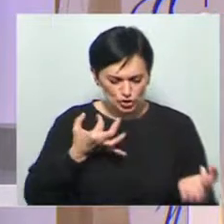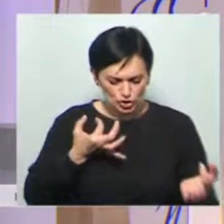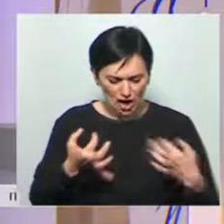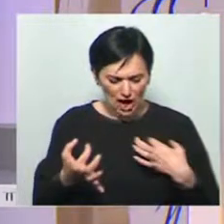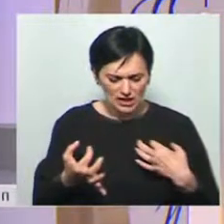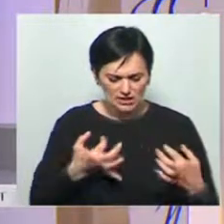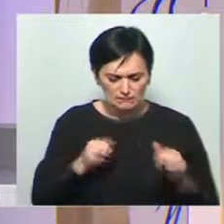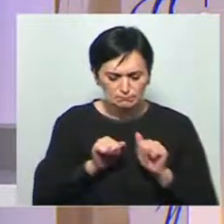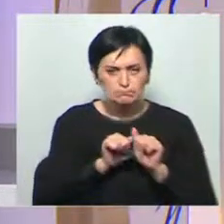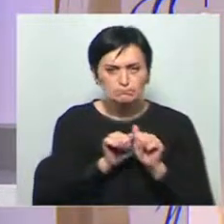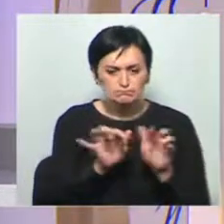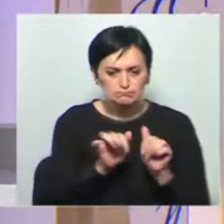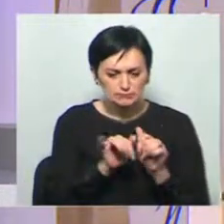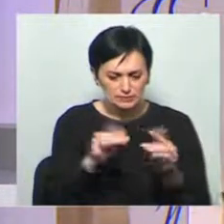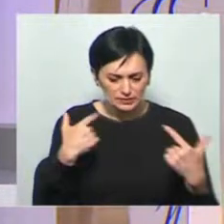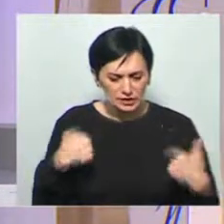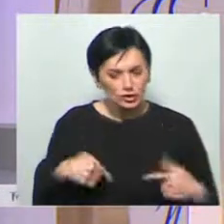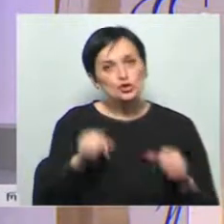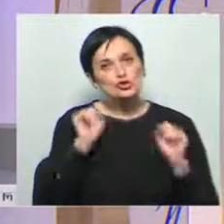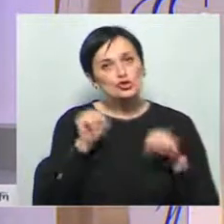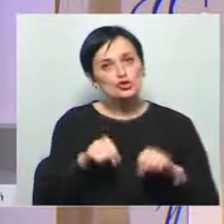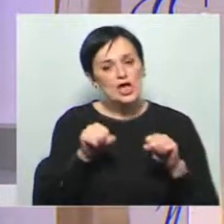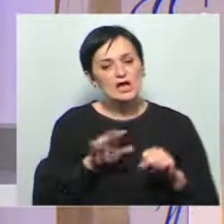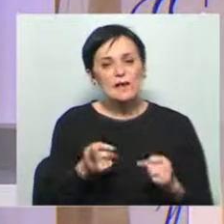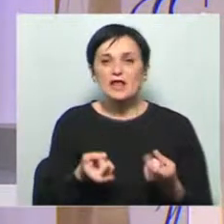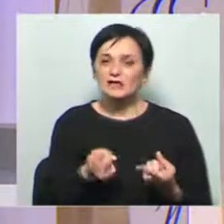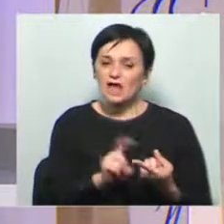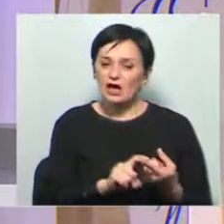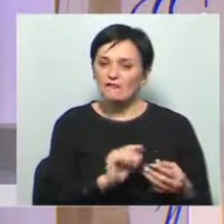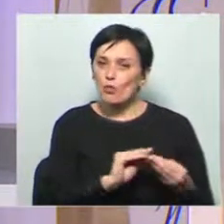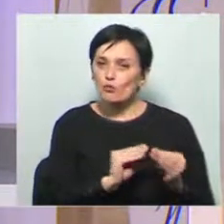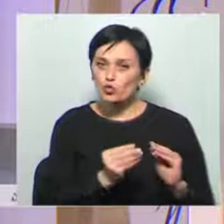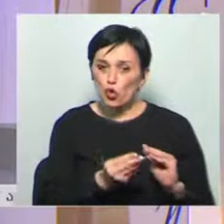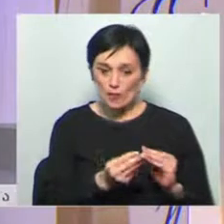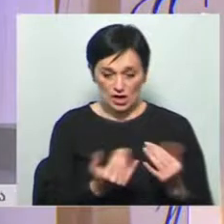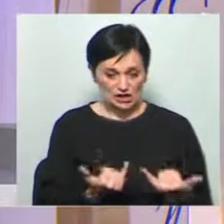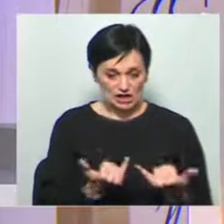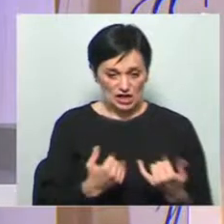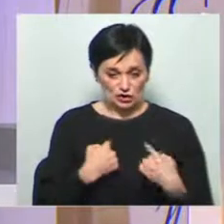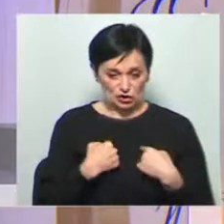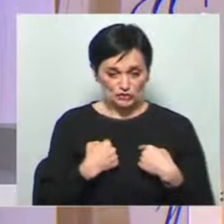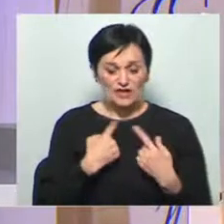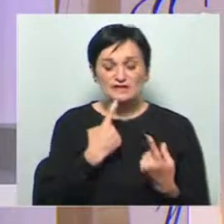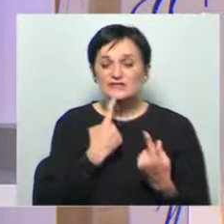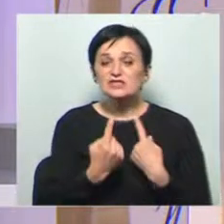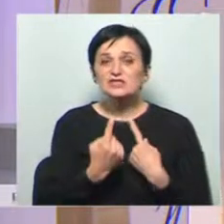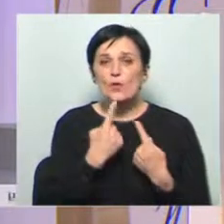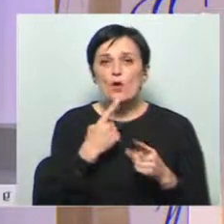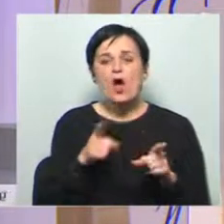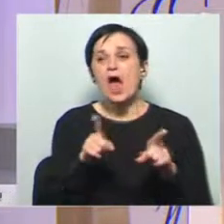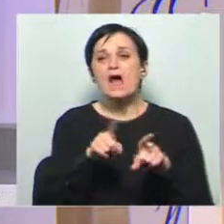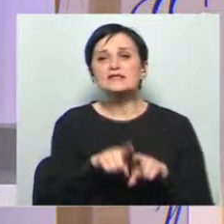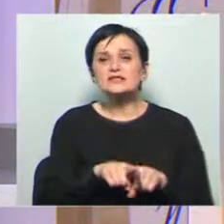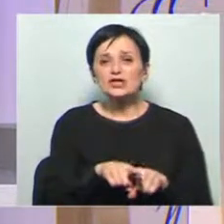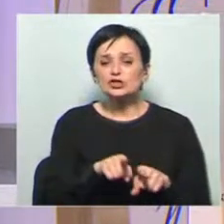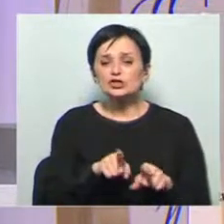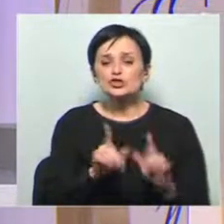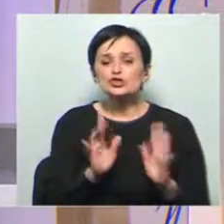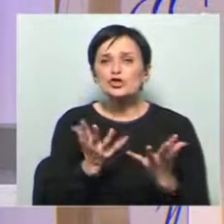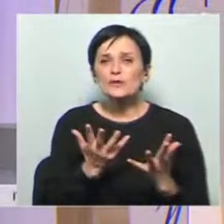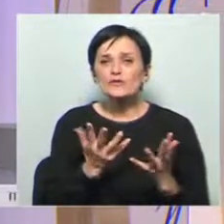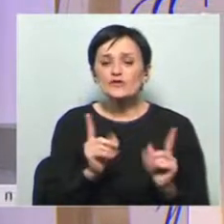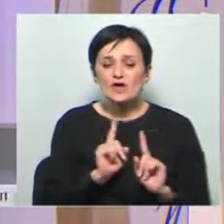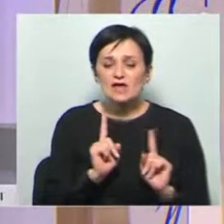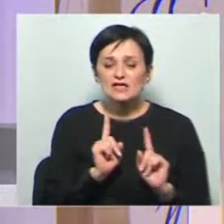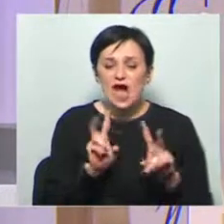სილურჯეები. შეიძლება იყოს თუ არა ეს დაკავშირებული იმ პრობლემებთან, რომელზედაც დღეს ჩვენ საუბრობდით და ასეთ შემთხვევაში